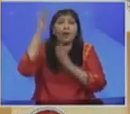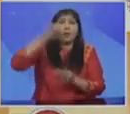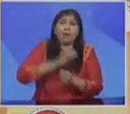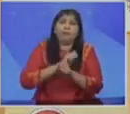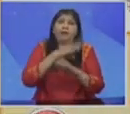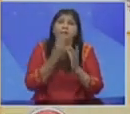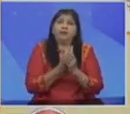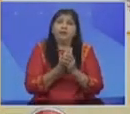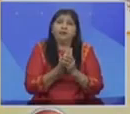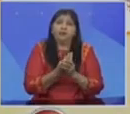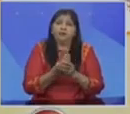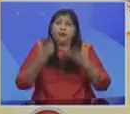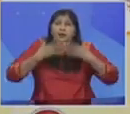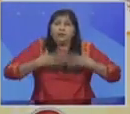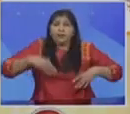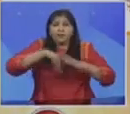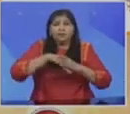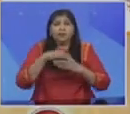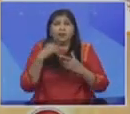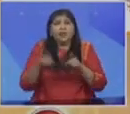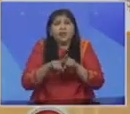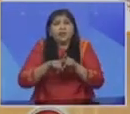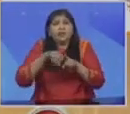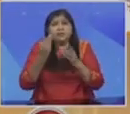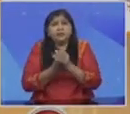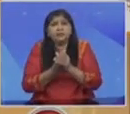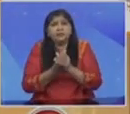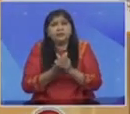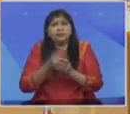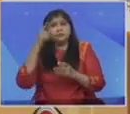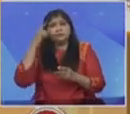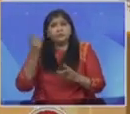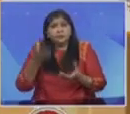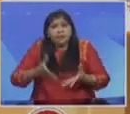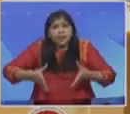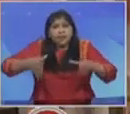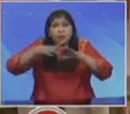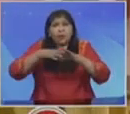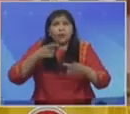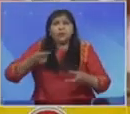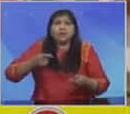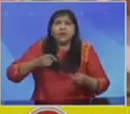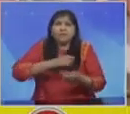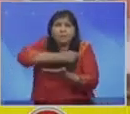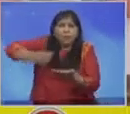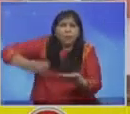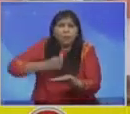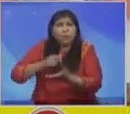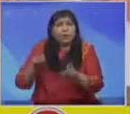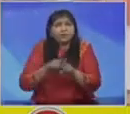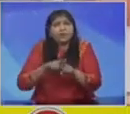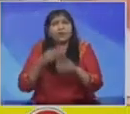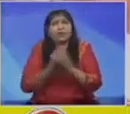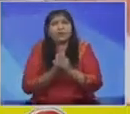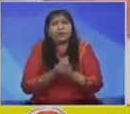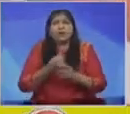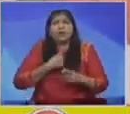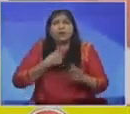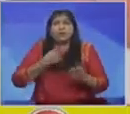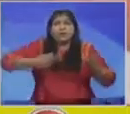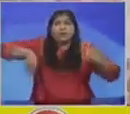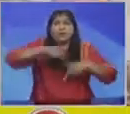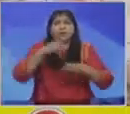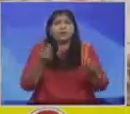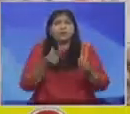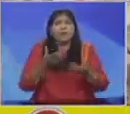एकई घट भीतर, सबको एकई घड़े कुम्हार। हम सभी एक ही मिट्टी के